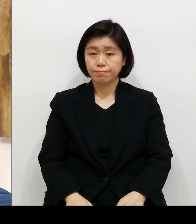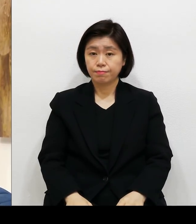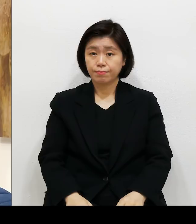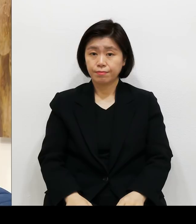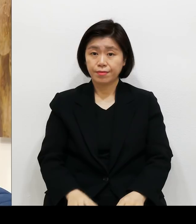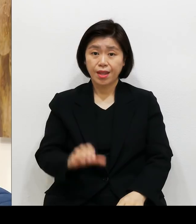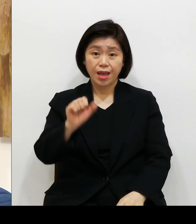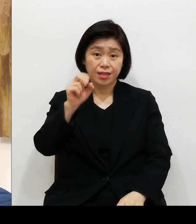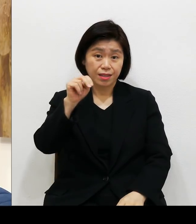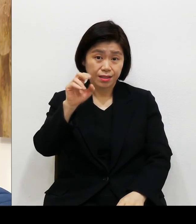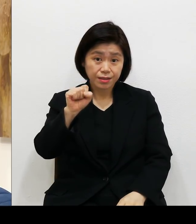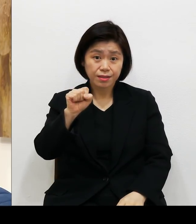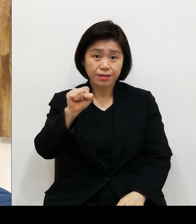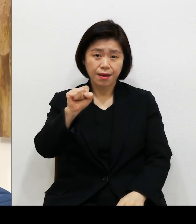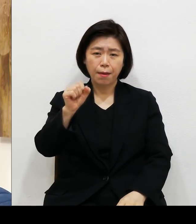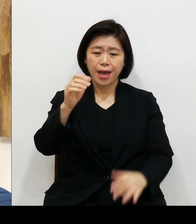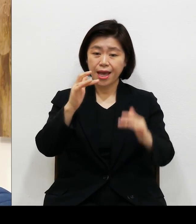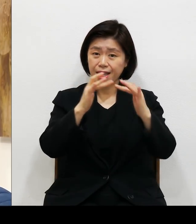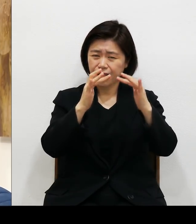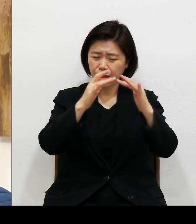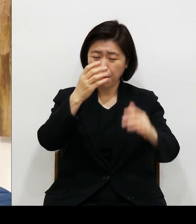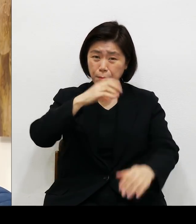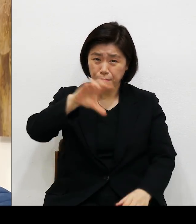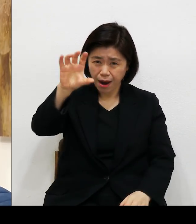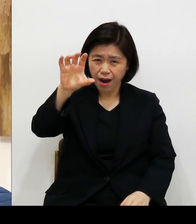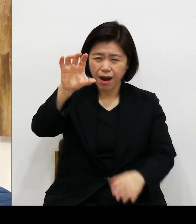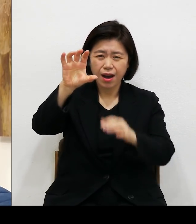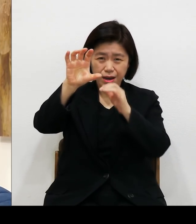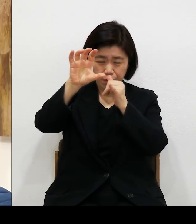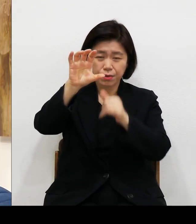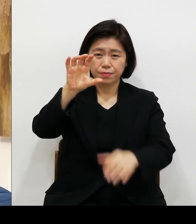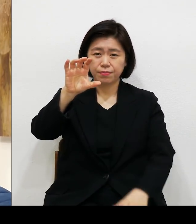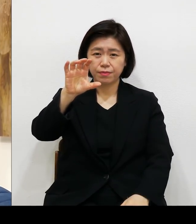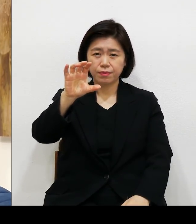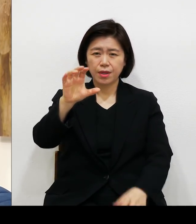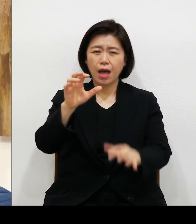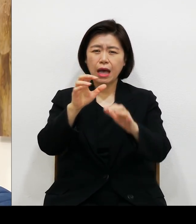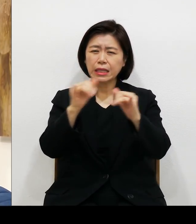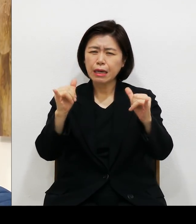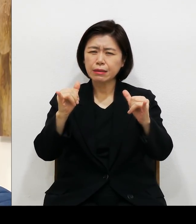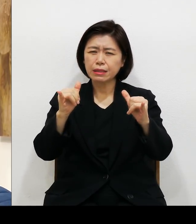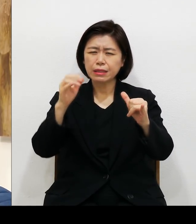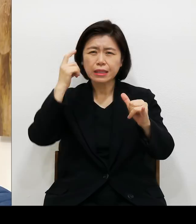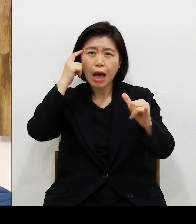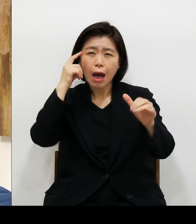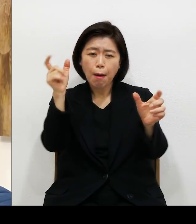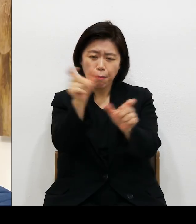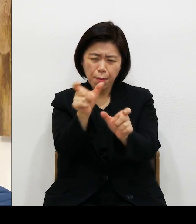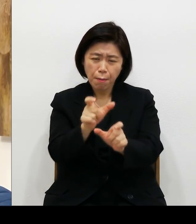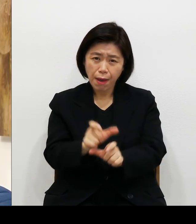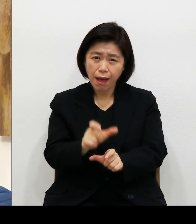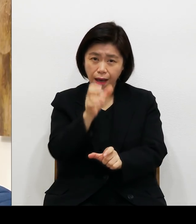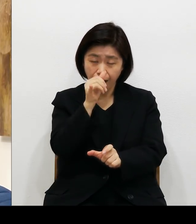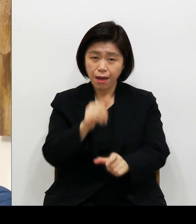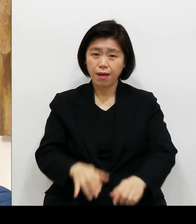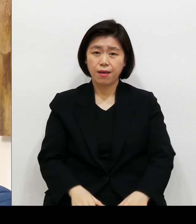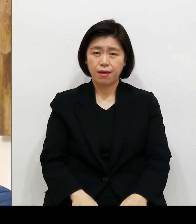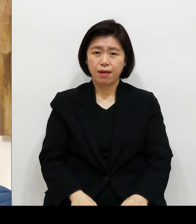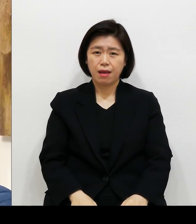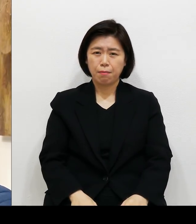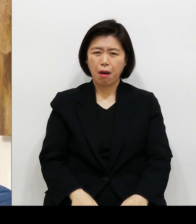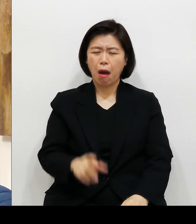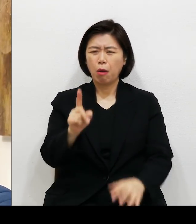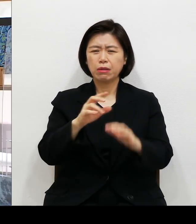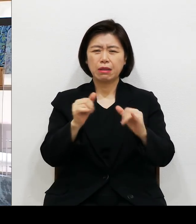뭐 SNS에 떠들었대요. 네네. 그게 떠돌고 막 그 말로 이제 설왕설래가 많이 오고 갔었나 봐요. 네. 그러면서 막 저거